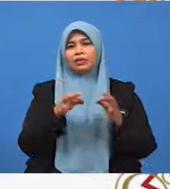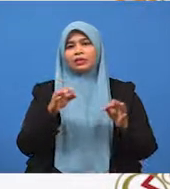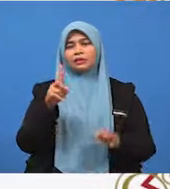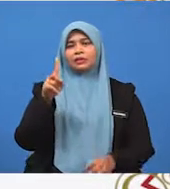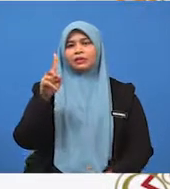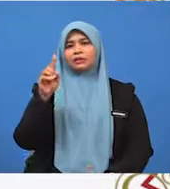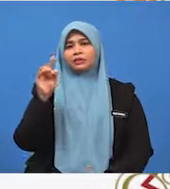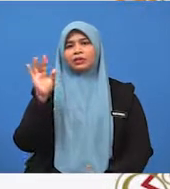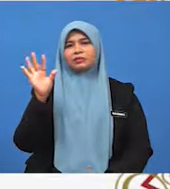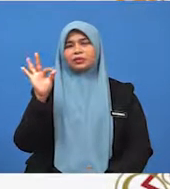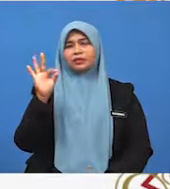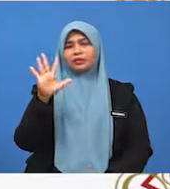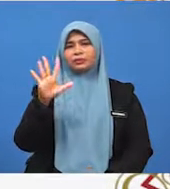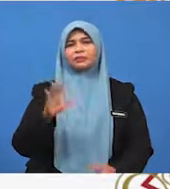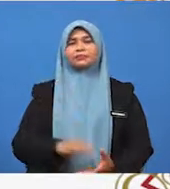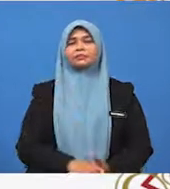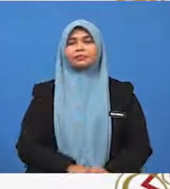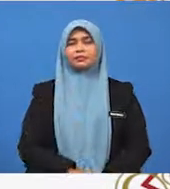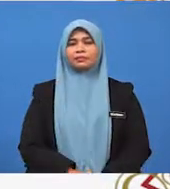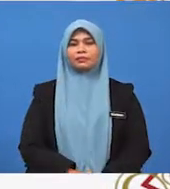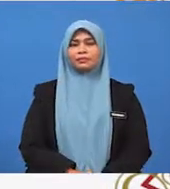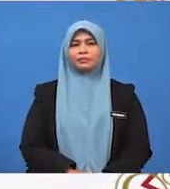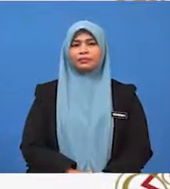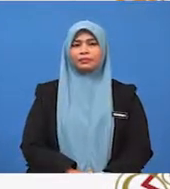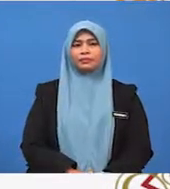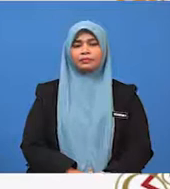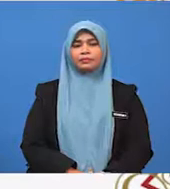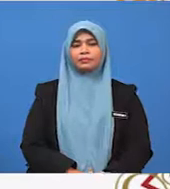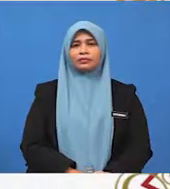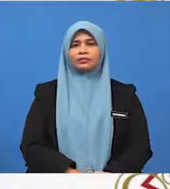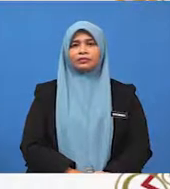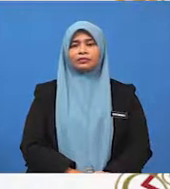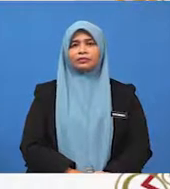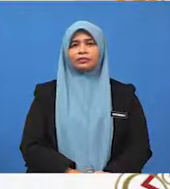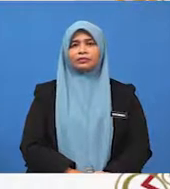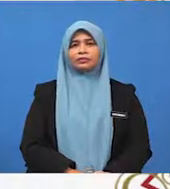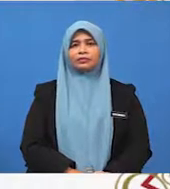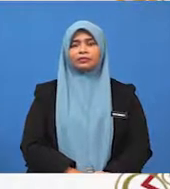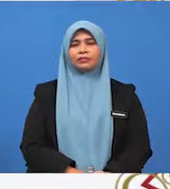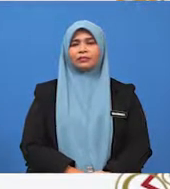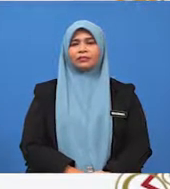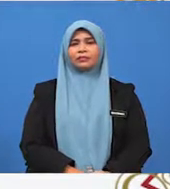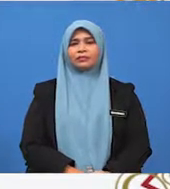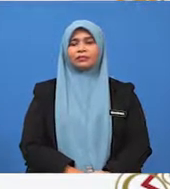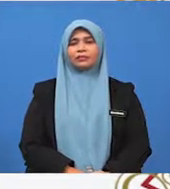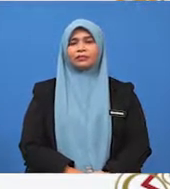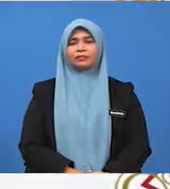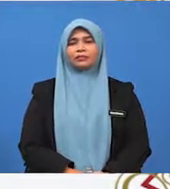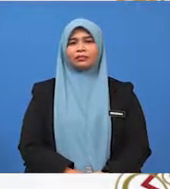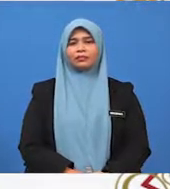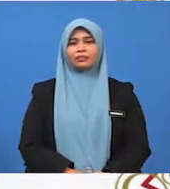ala qalbika litakuna minal munzarin bilisanin arabiyyin